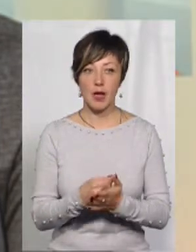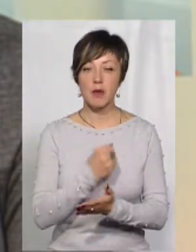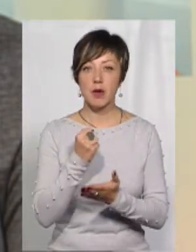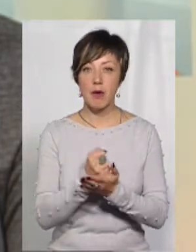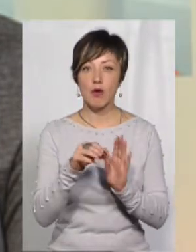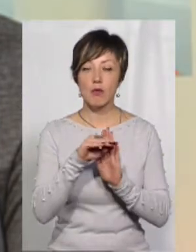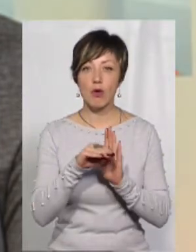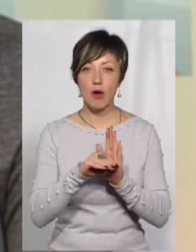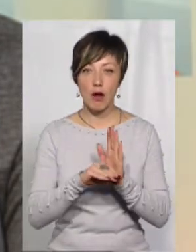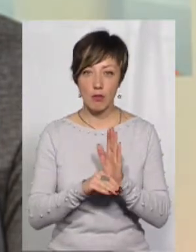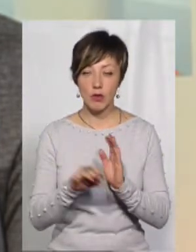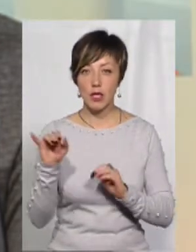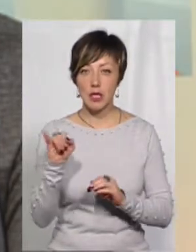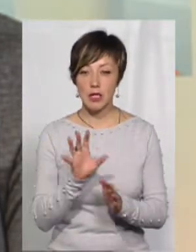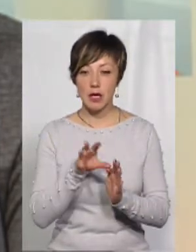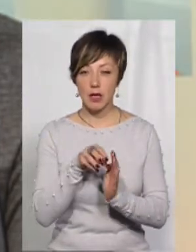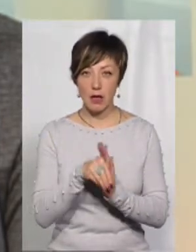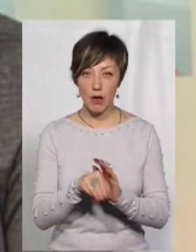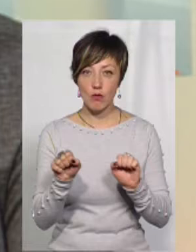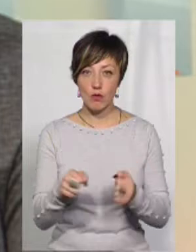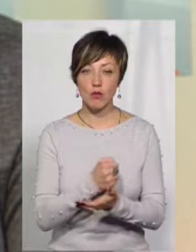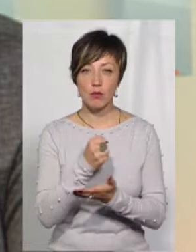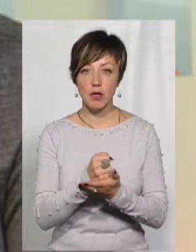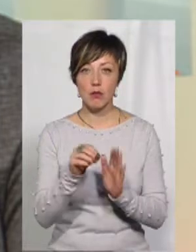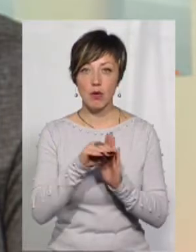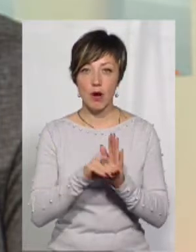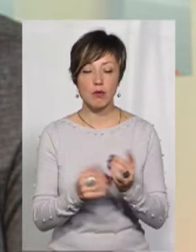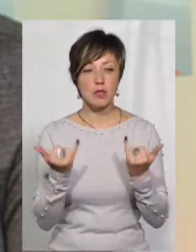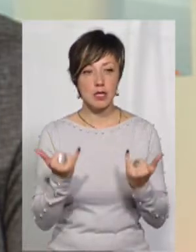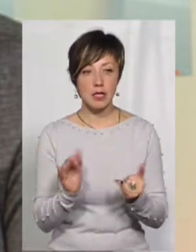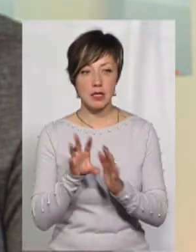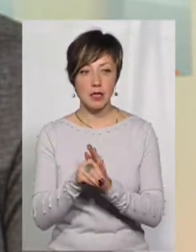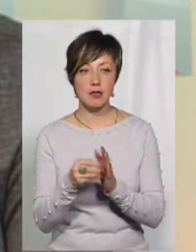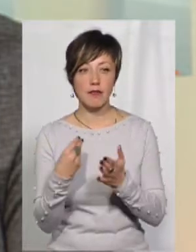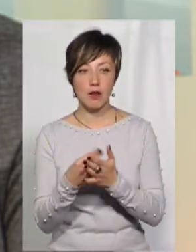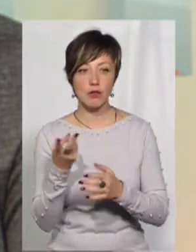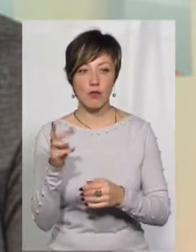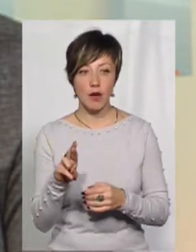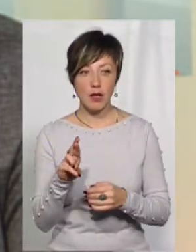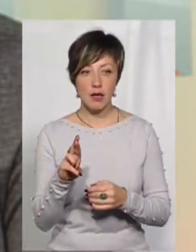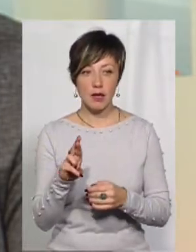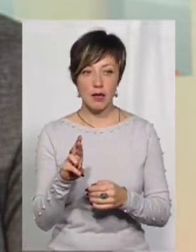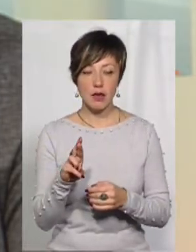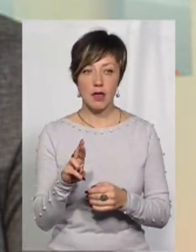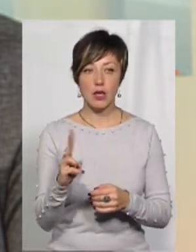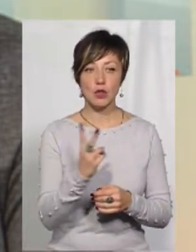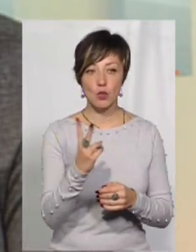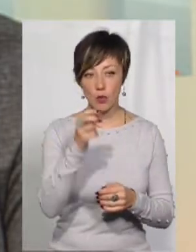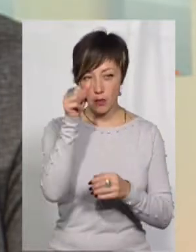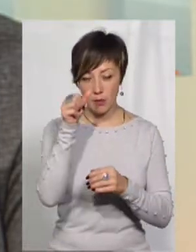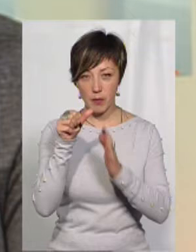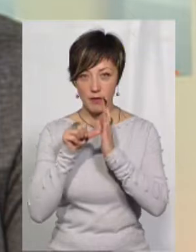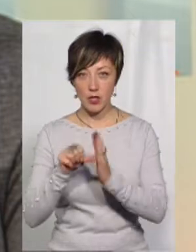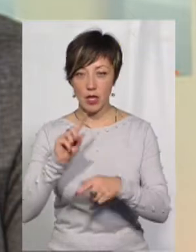приймають просто програму. І закладають, вони можуть прийняти програму зараз, закласти, наприклад, фінансування з другого півріччя